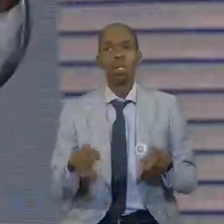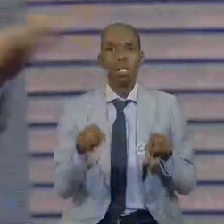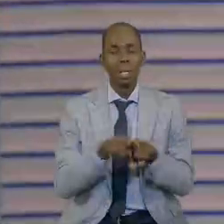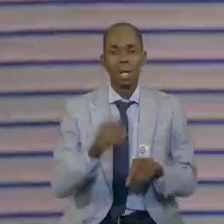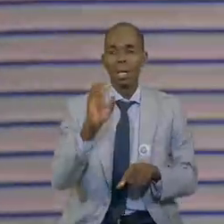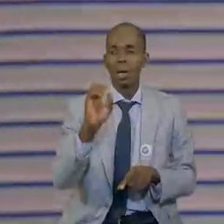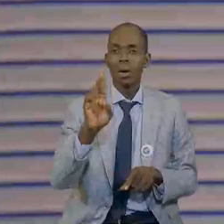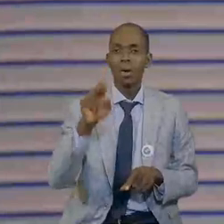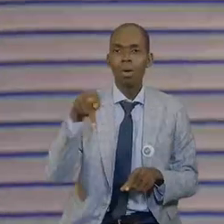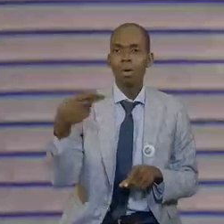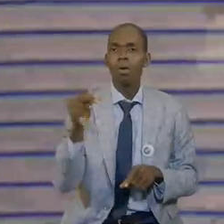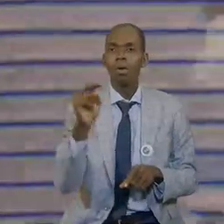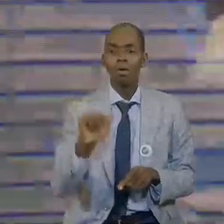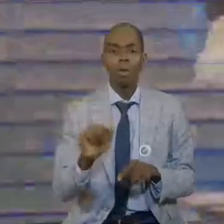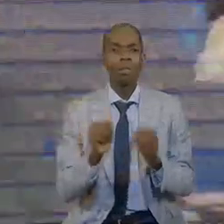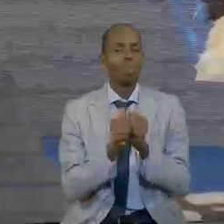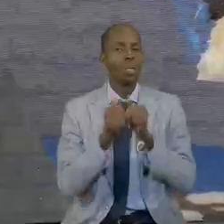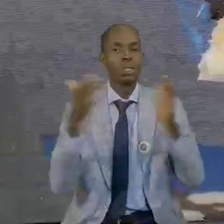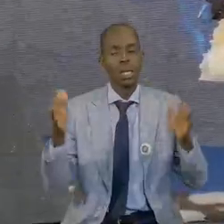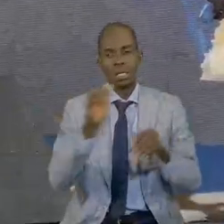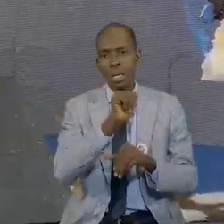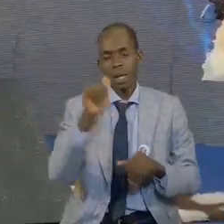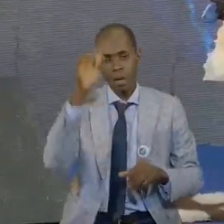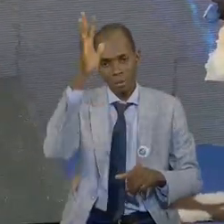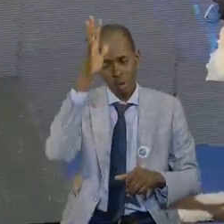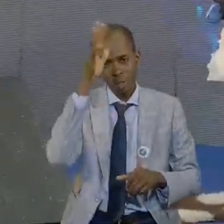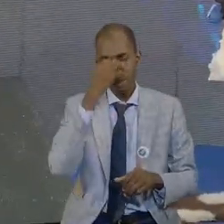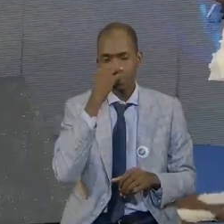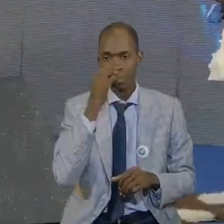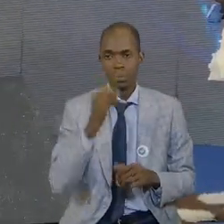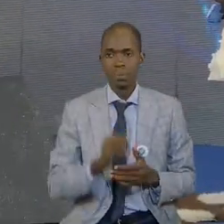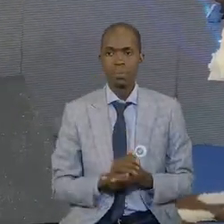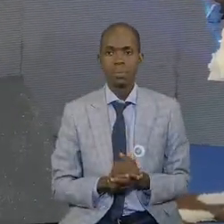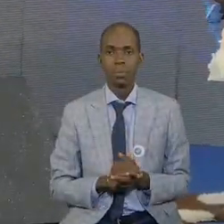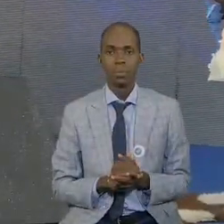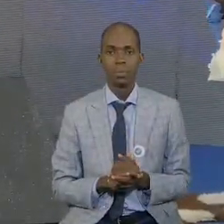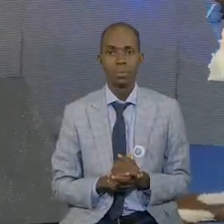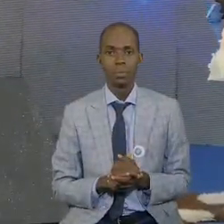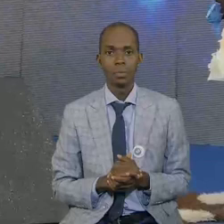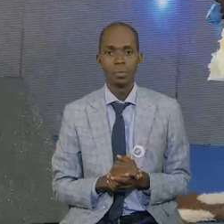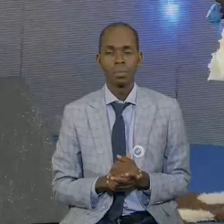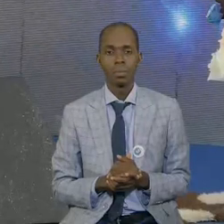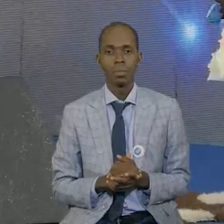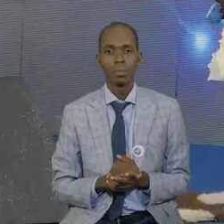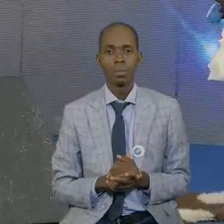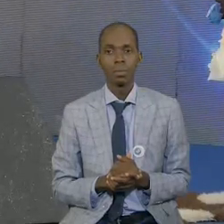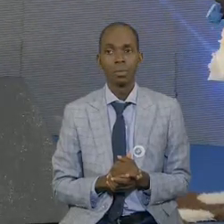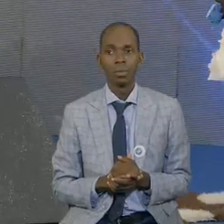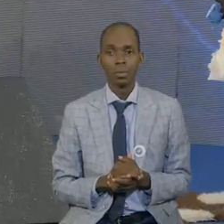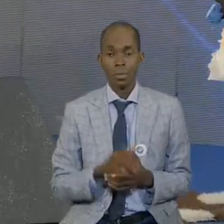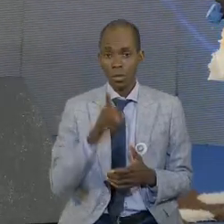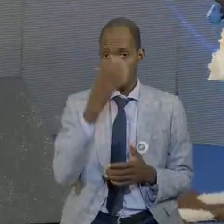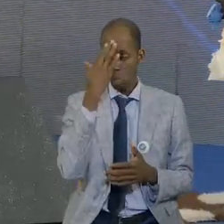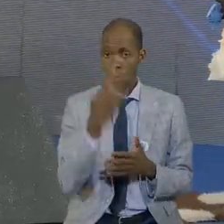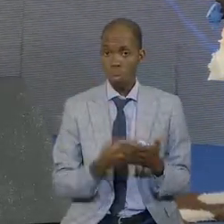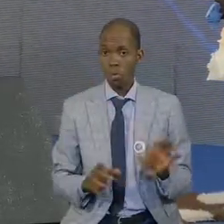no father. L'œuvre que je te demande de faire, je serai avec toi. Je viens à ton secours. Tu ne seras pas comme un orphelin qui n'a pas de